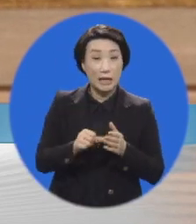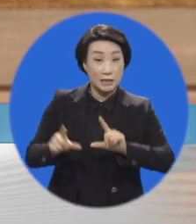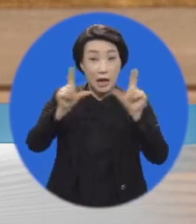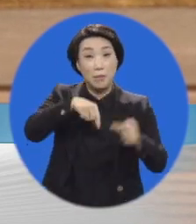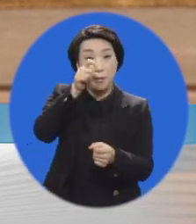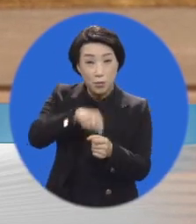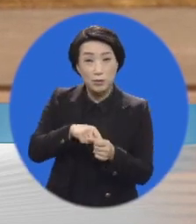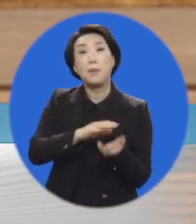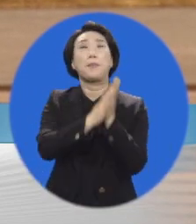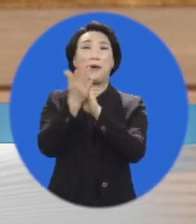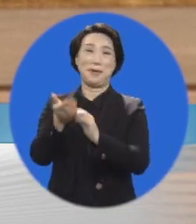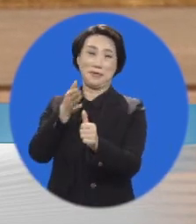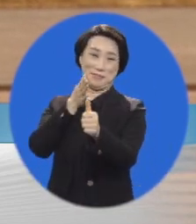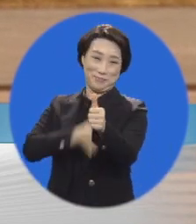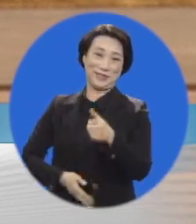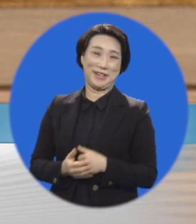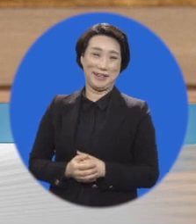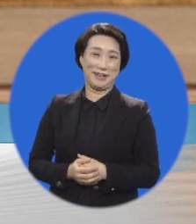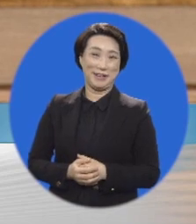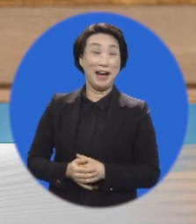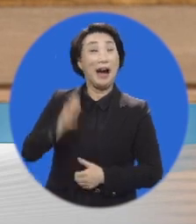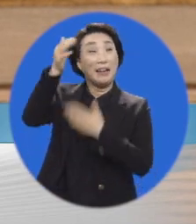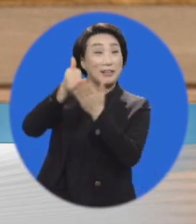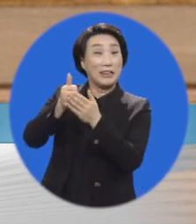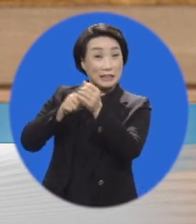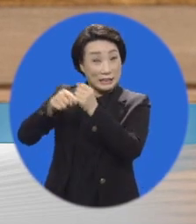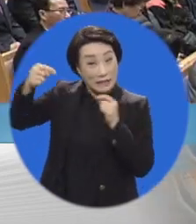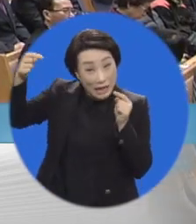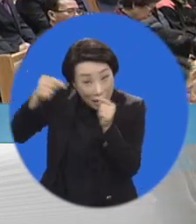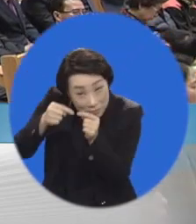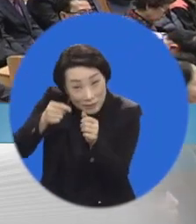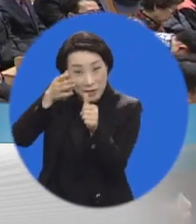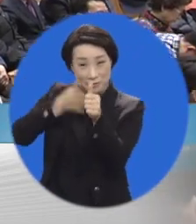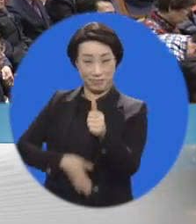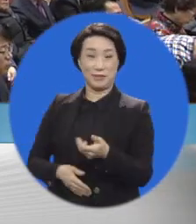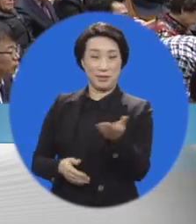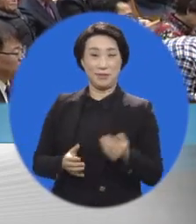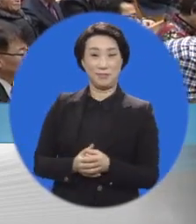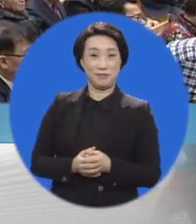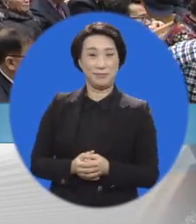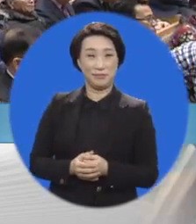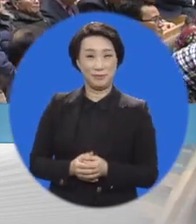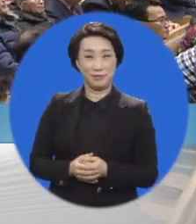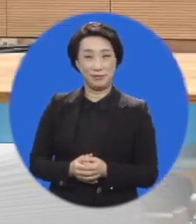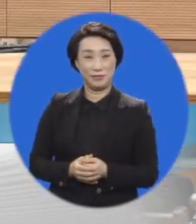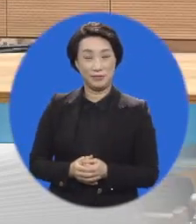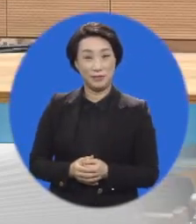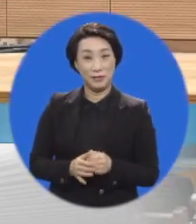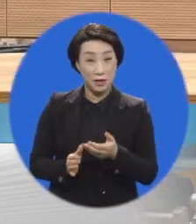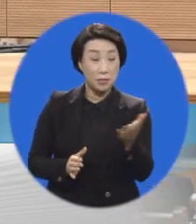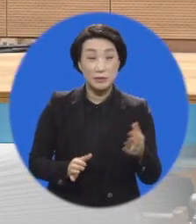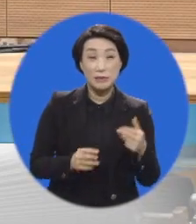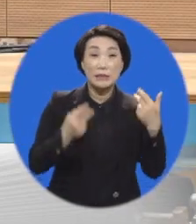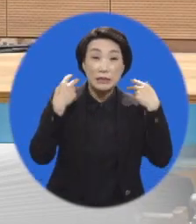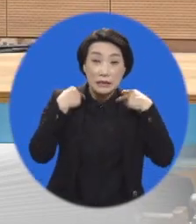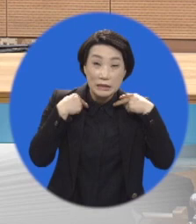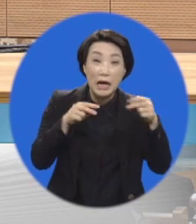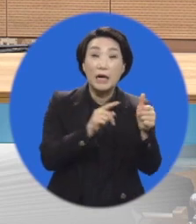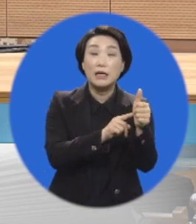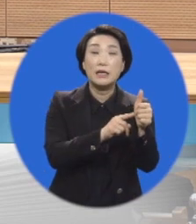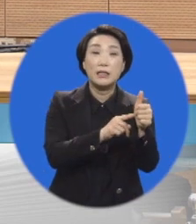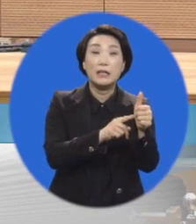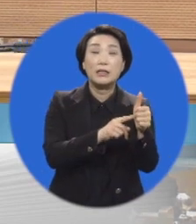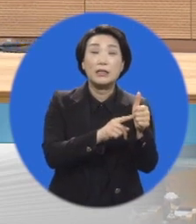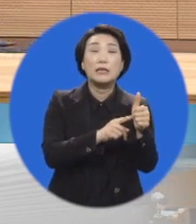목적이 달라져야 된다. 하나님과 뜻을 같이 해야 된다 이 말이오. 그러니까 다니엘이 그랬잖아요.